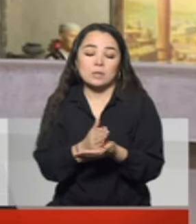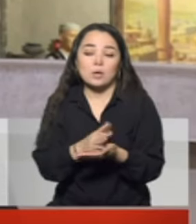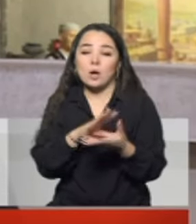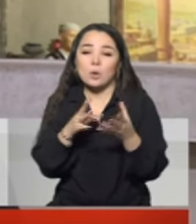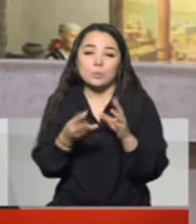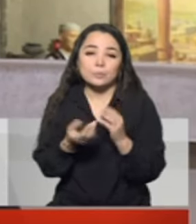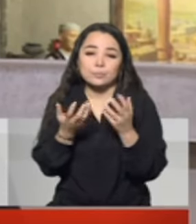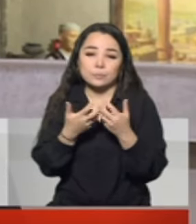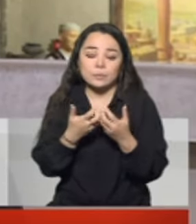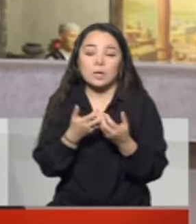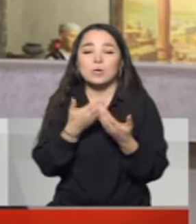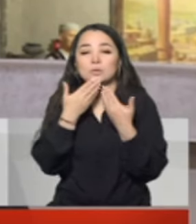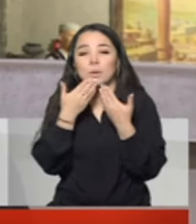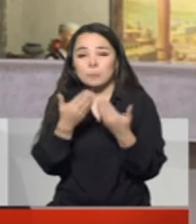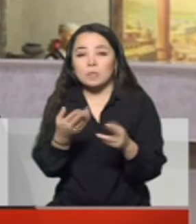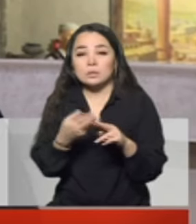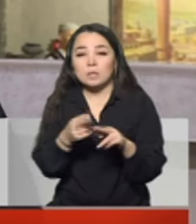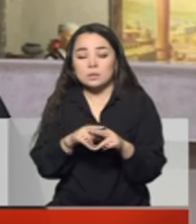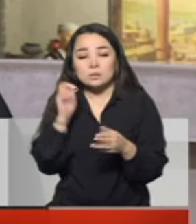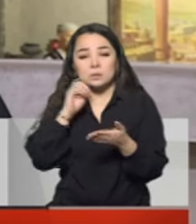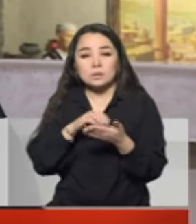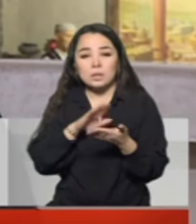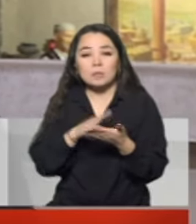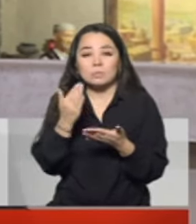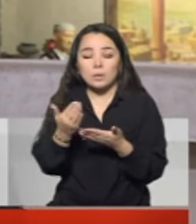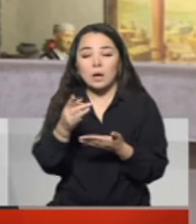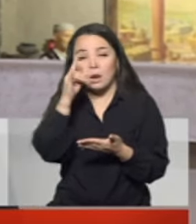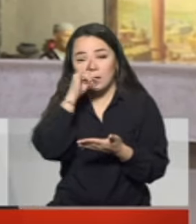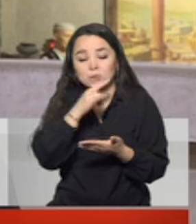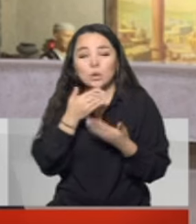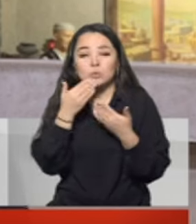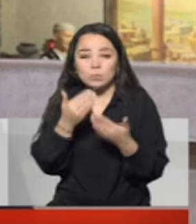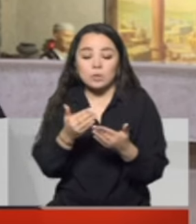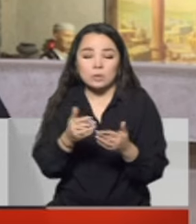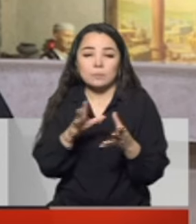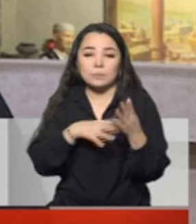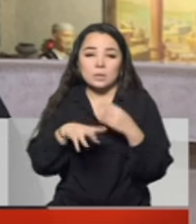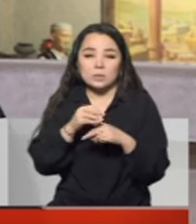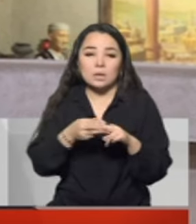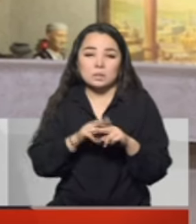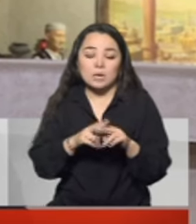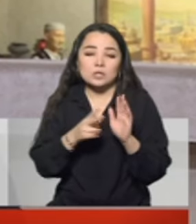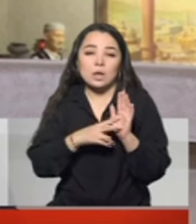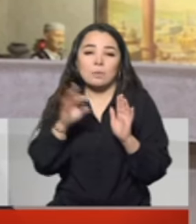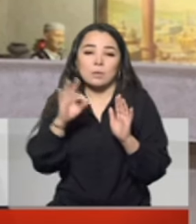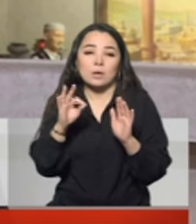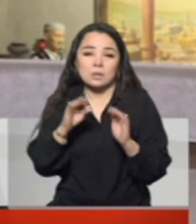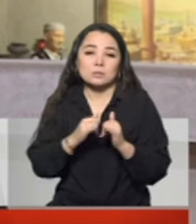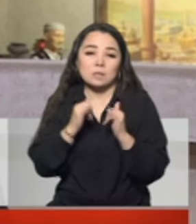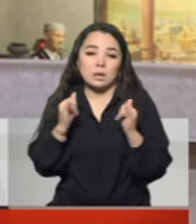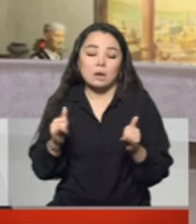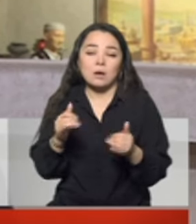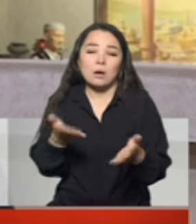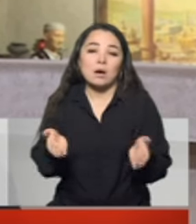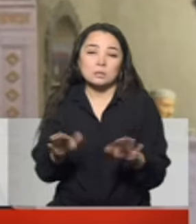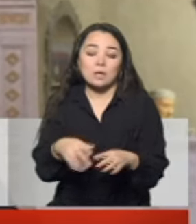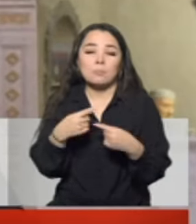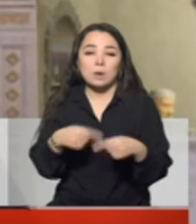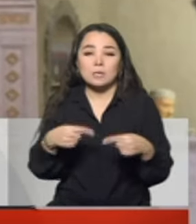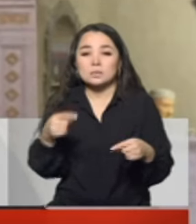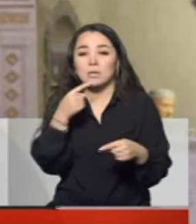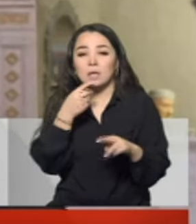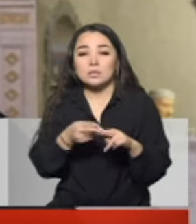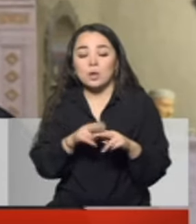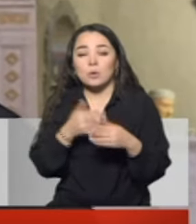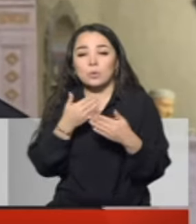на казахском языке. Бұрын Яндекс іздеу жүйесінен қазақша сұраныс жіберетіндердің үлесі 7% болатын. Қалғандары басқа тілде.